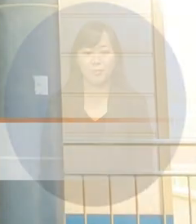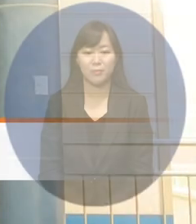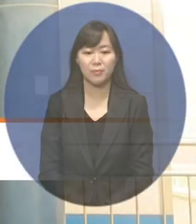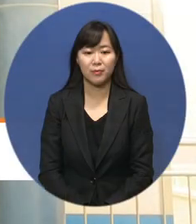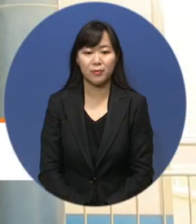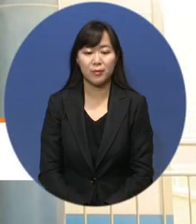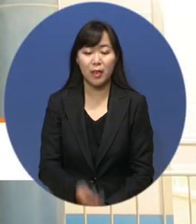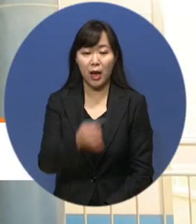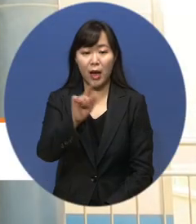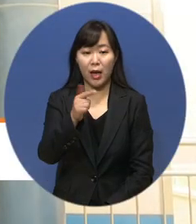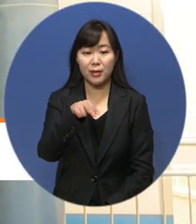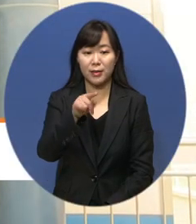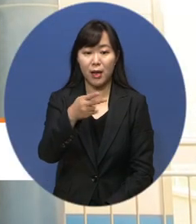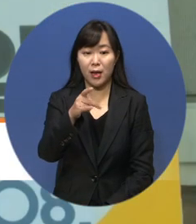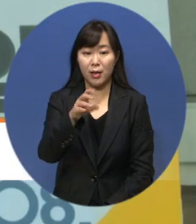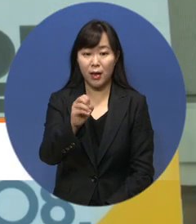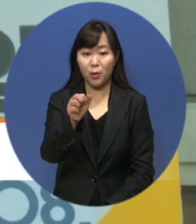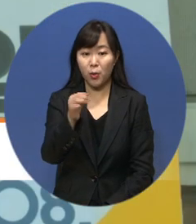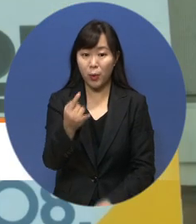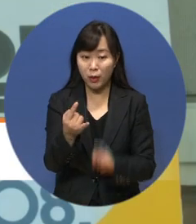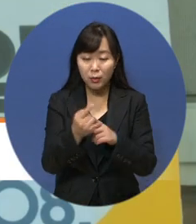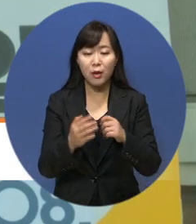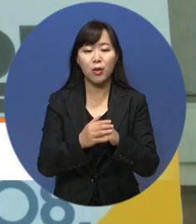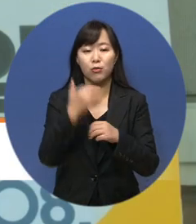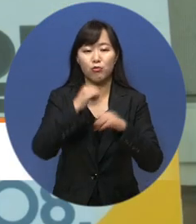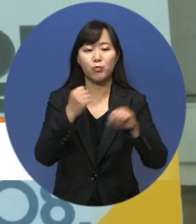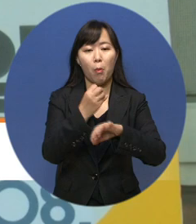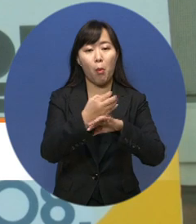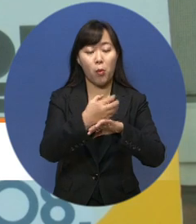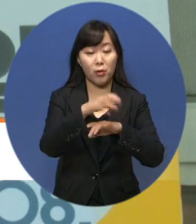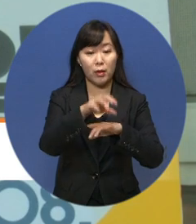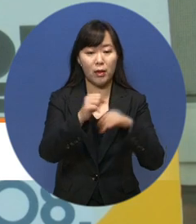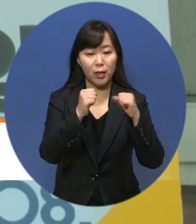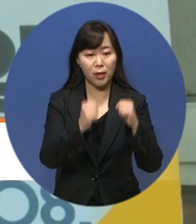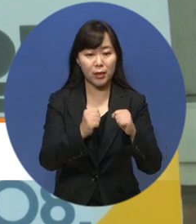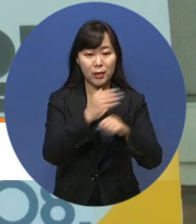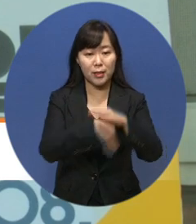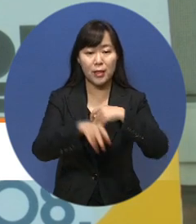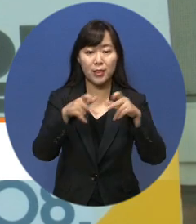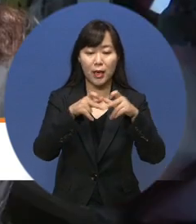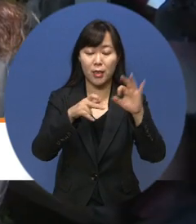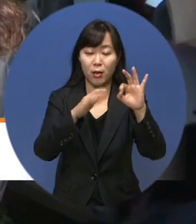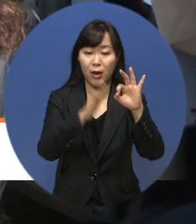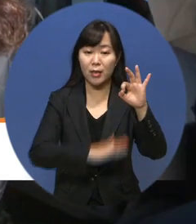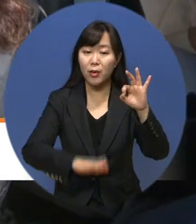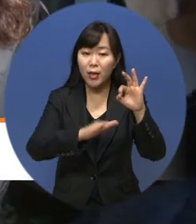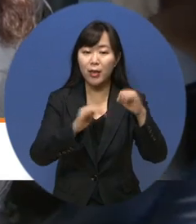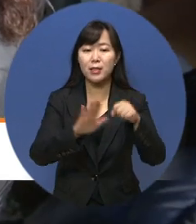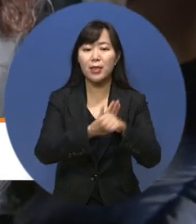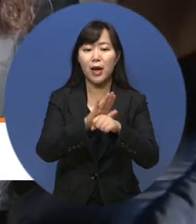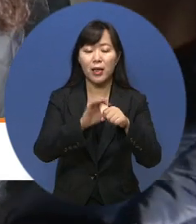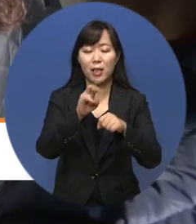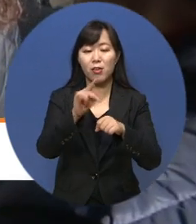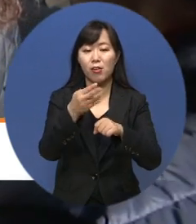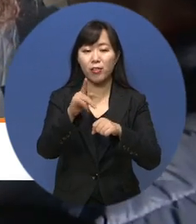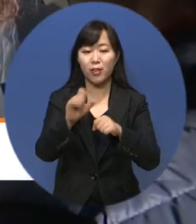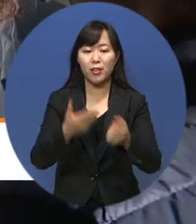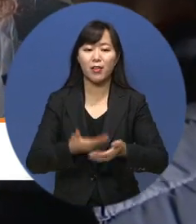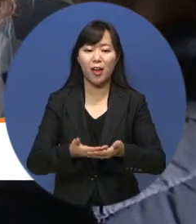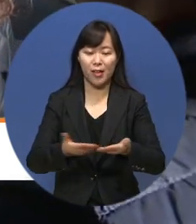1 사항에는 지난 8일 충북 뿐 에 거주하는 지체장애인 10 가정에게 사랑의 연탄나눔 봉사를